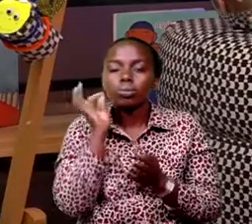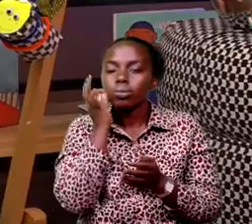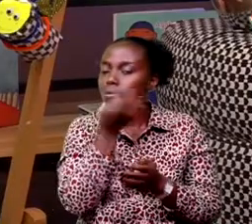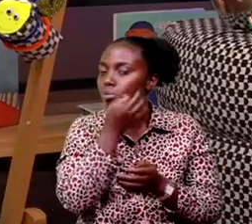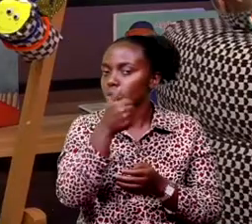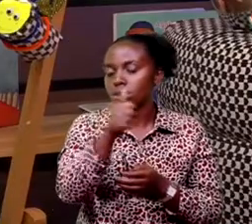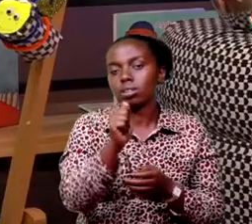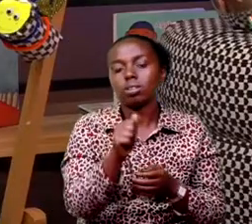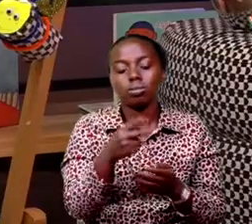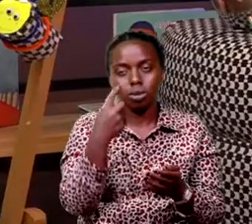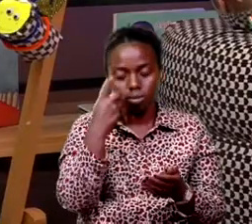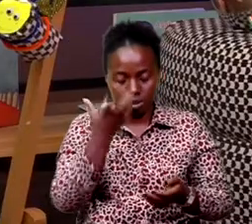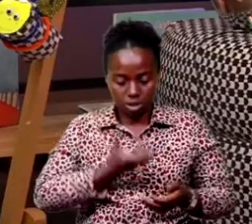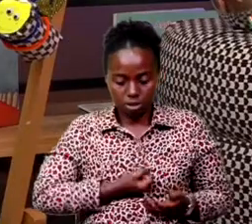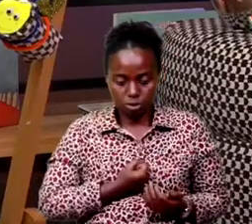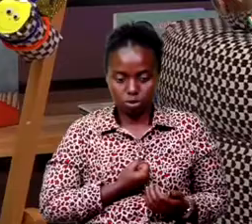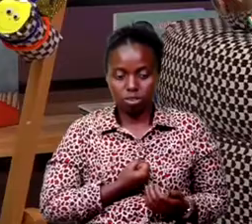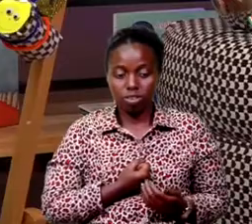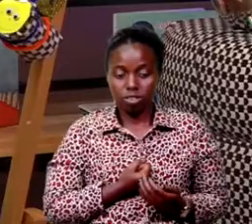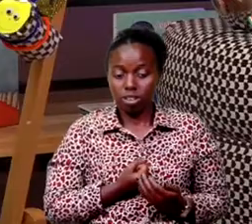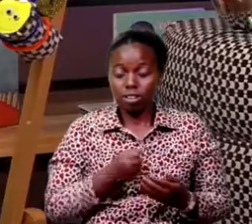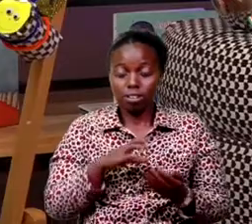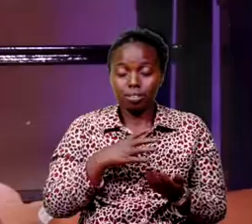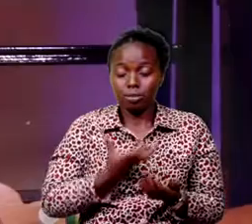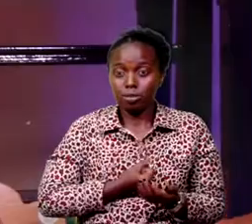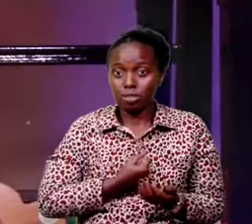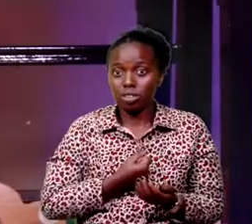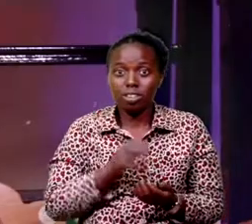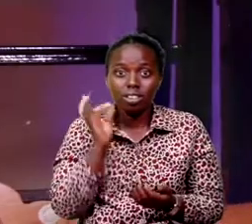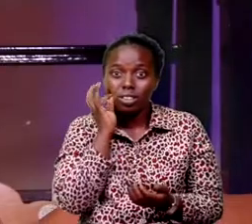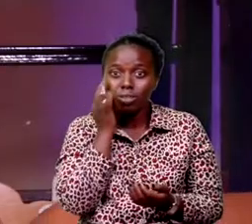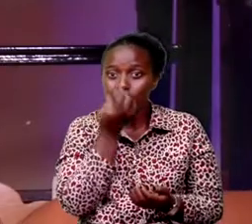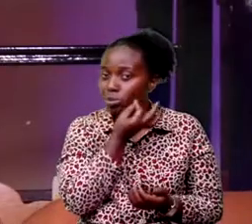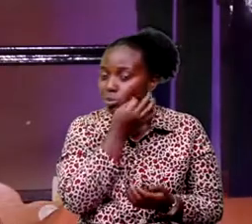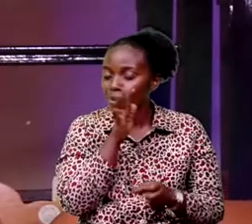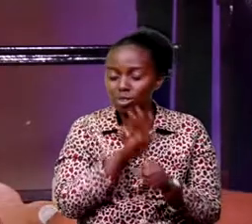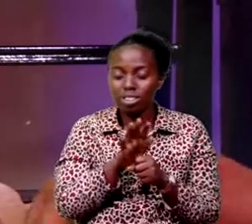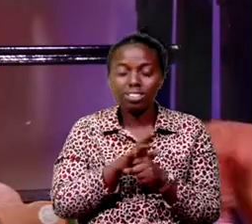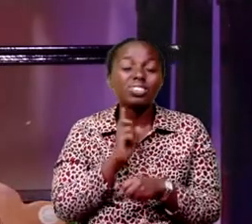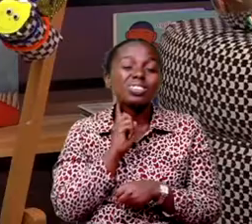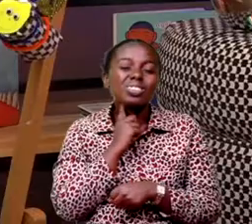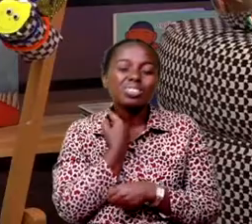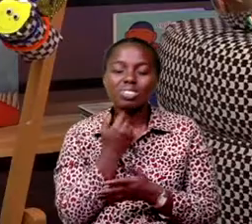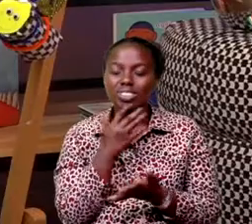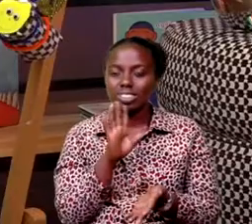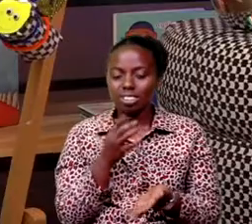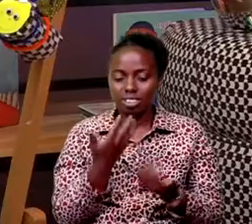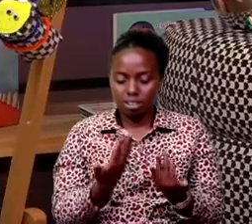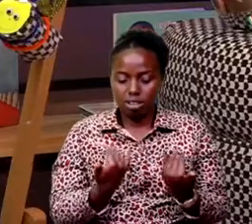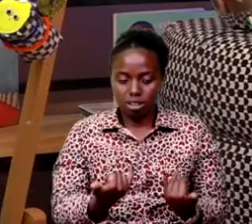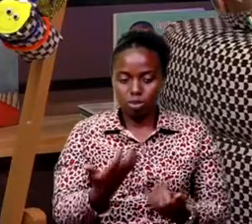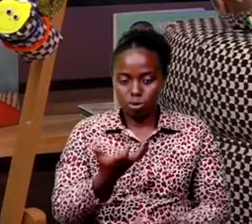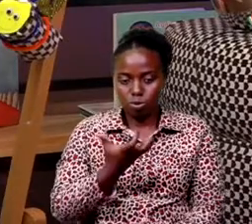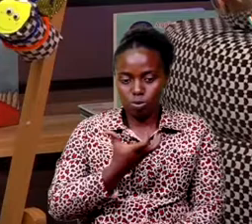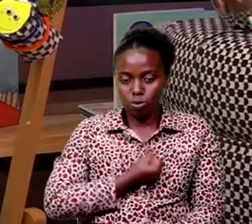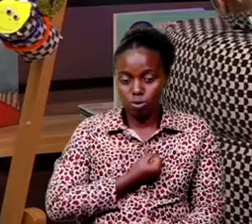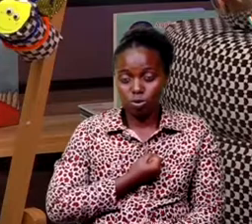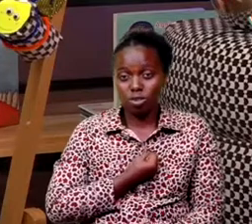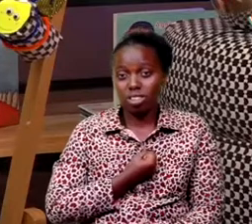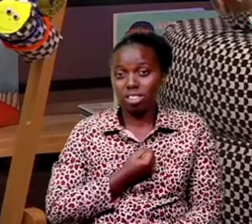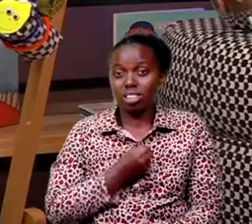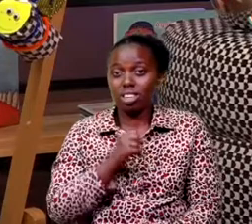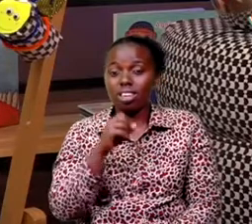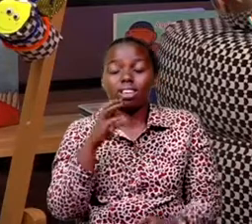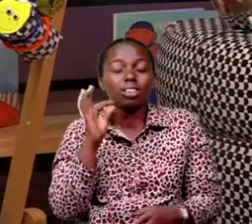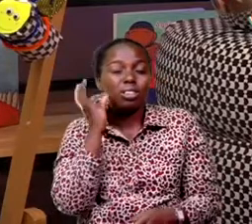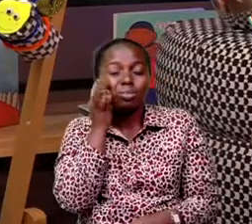hano ko mfite imbuto nyinshi, imbuto ziryoshye cyane. Dore hano mfite